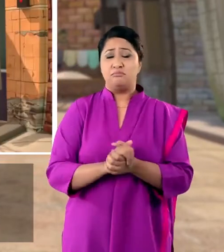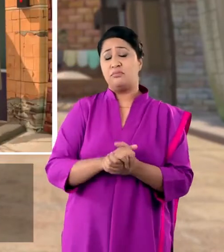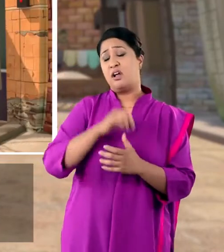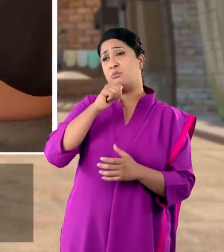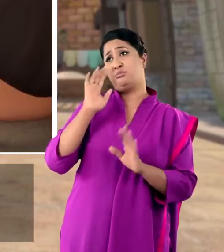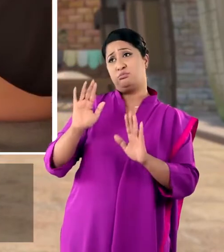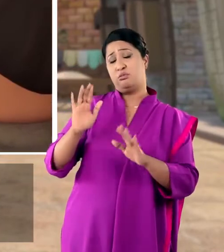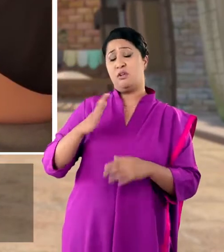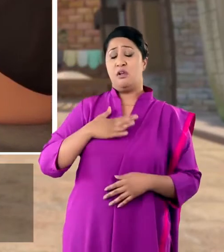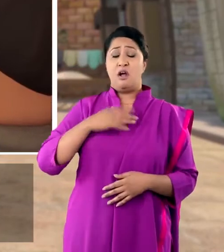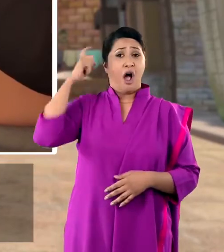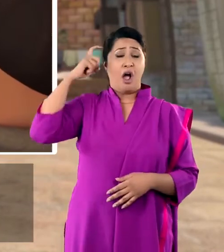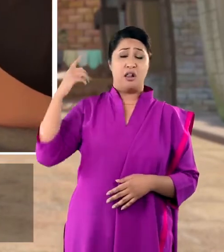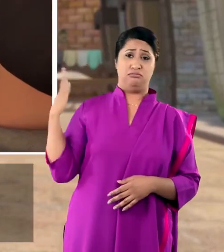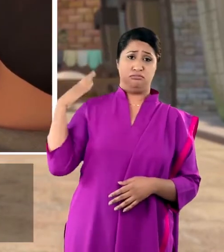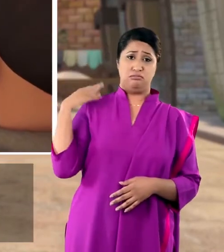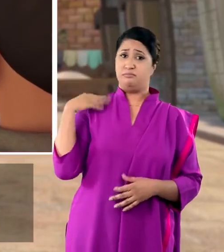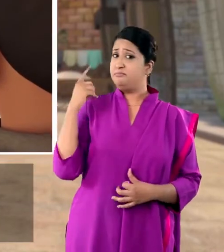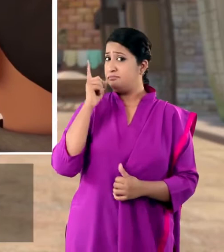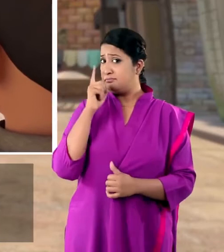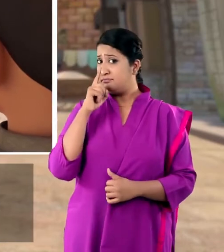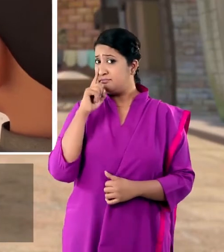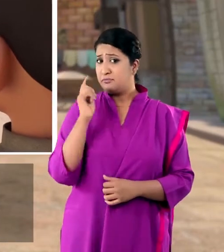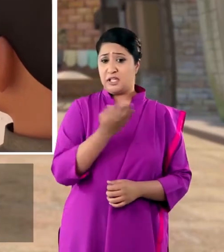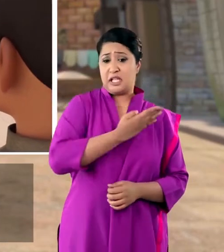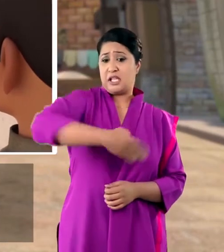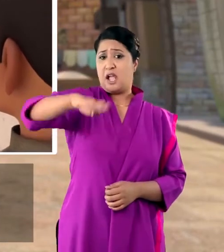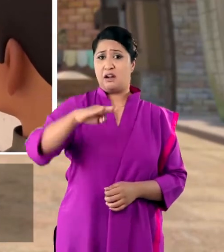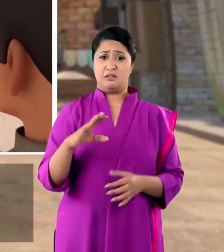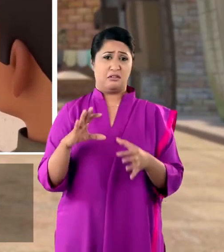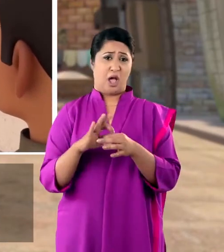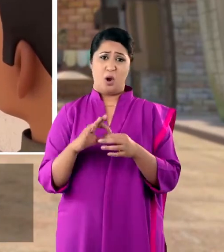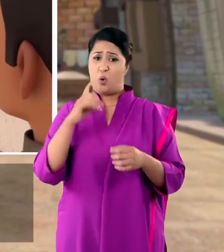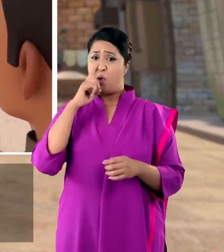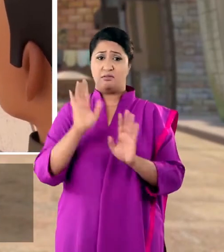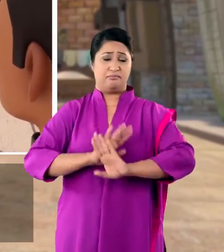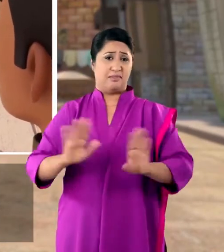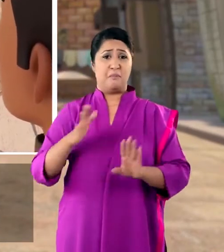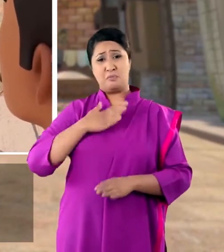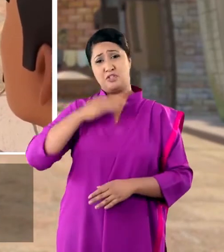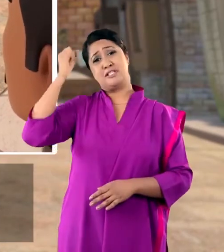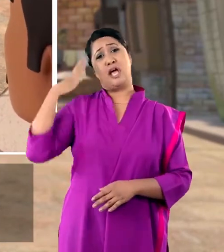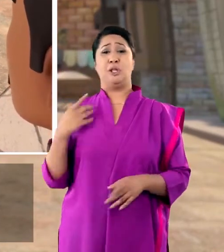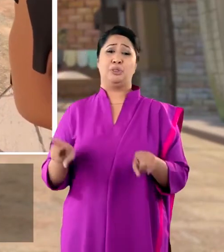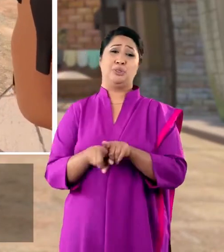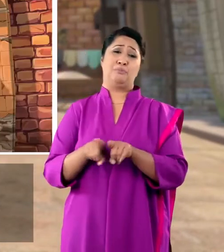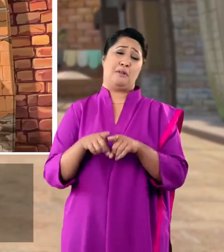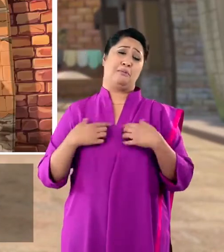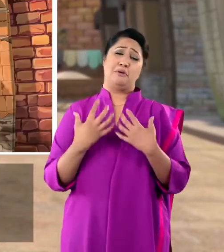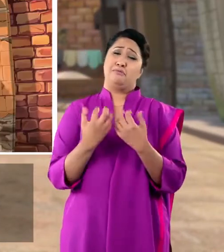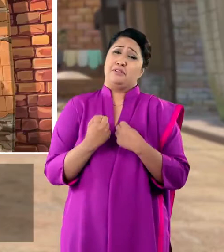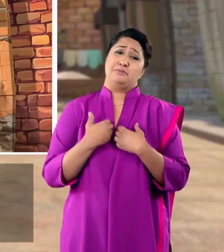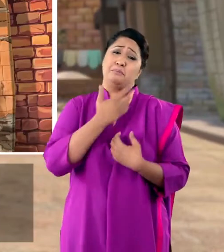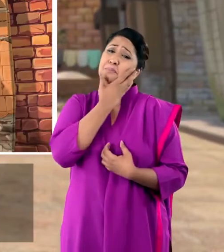क्या हुआ? अब्बा, अली ने कहा कि लड़कियाँ क्रिकेट नहीं खेल सकती, लेकिन मुझे और सारा को क्रिकेट बहुत पसंद